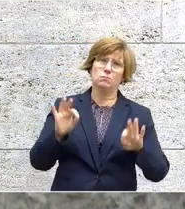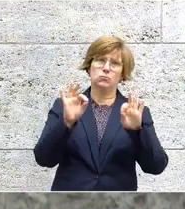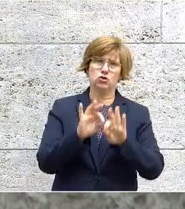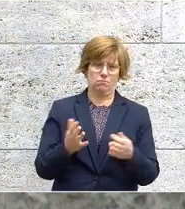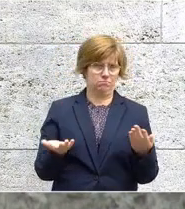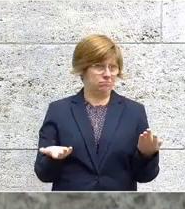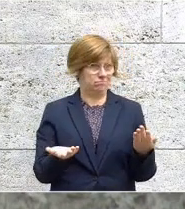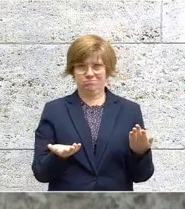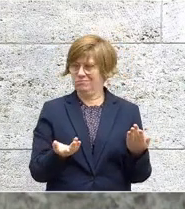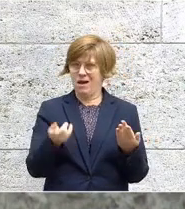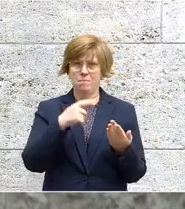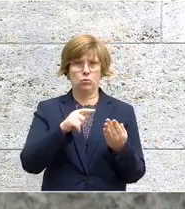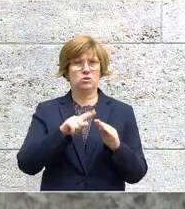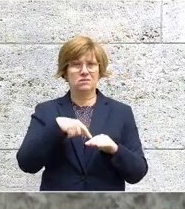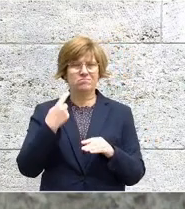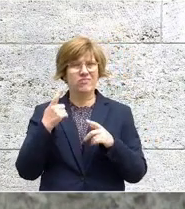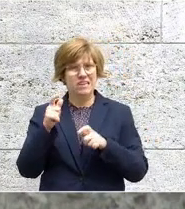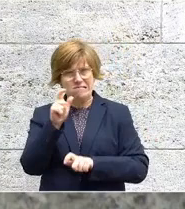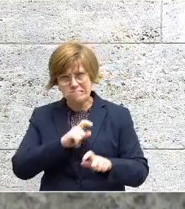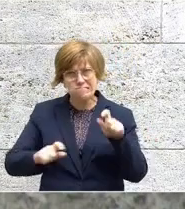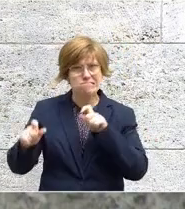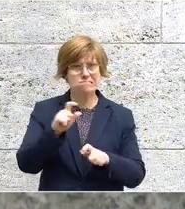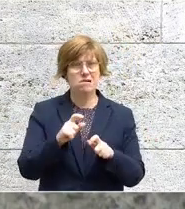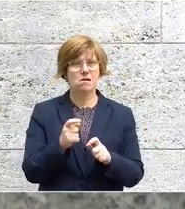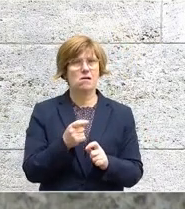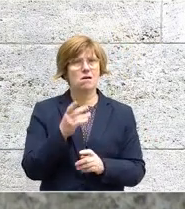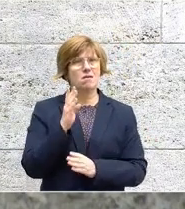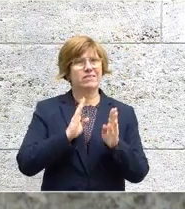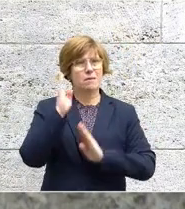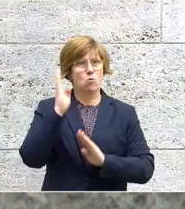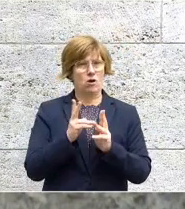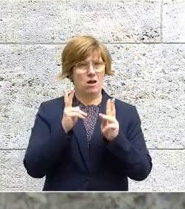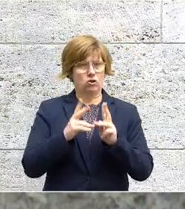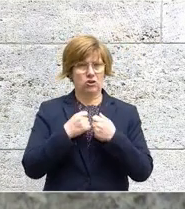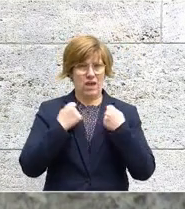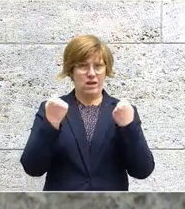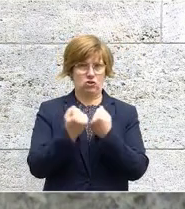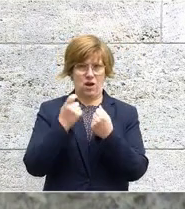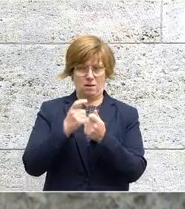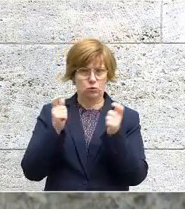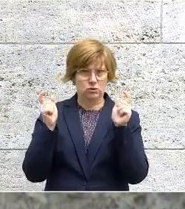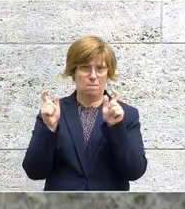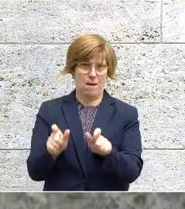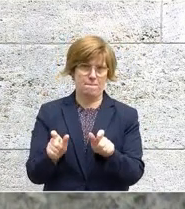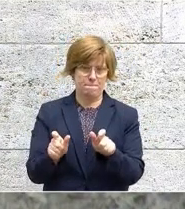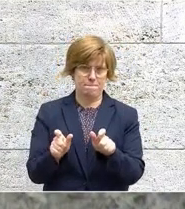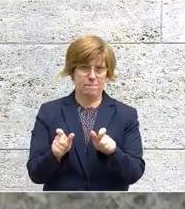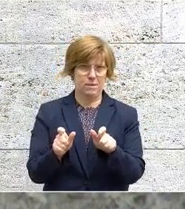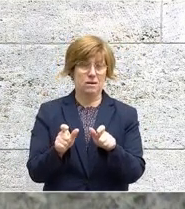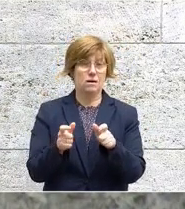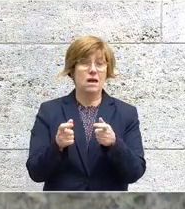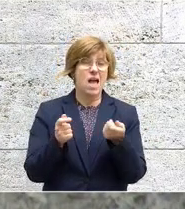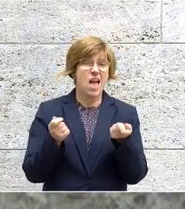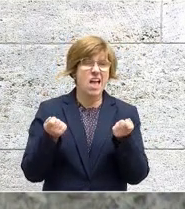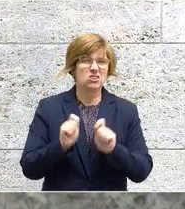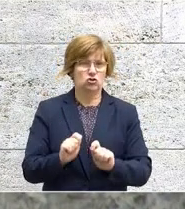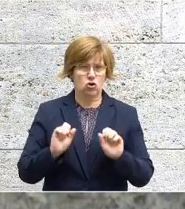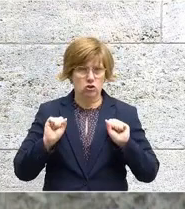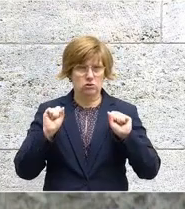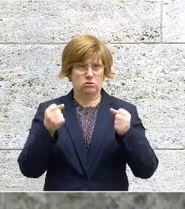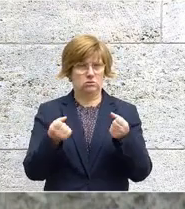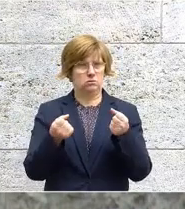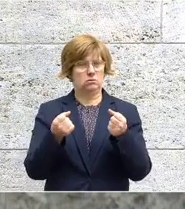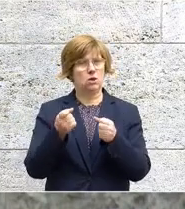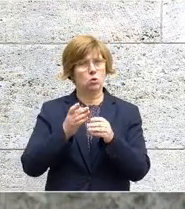Dagegen müssen wir uns mit allen Mitteln des demokratischen Rechtsstaates zur Wehr setzen. Entschlossen,